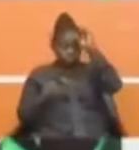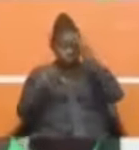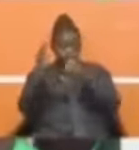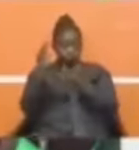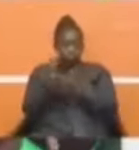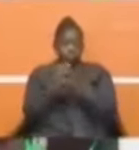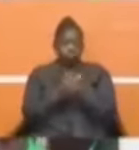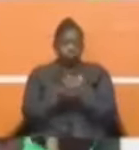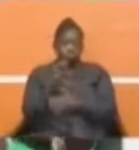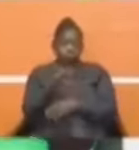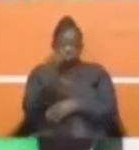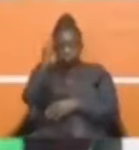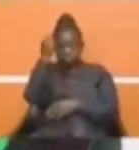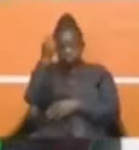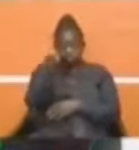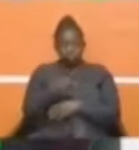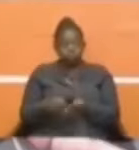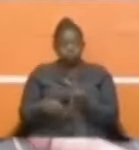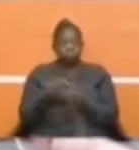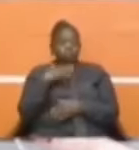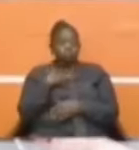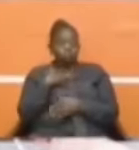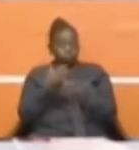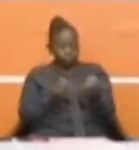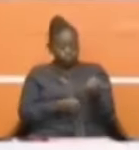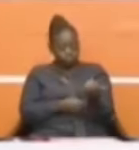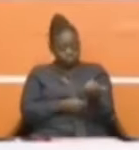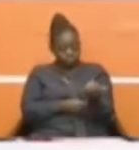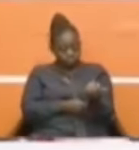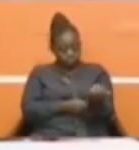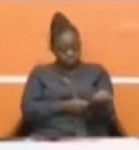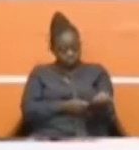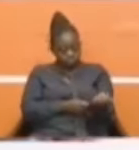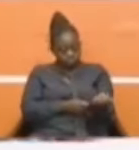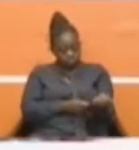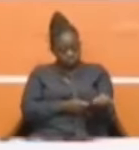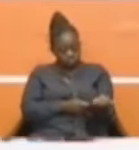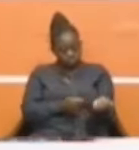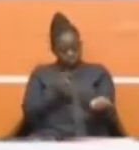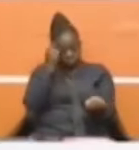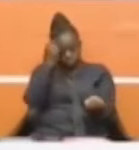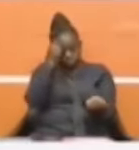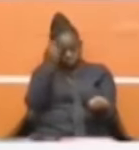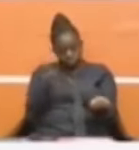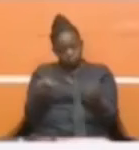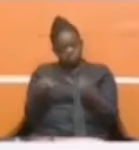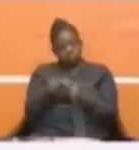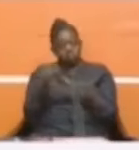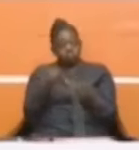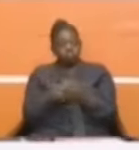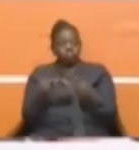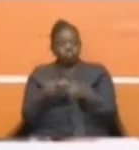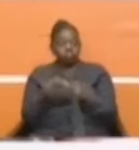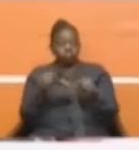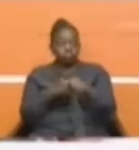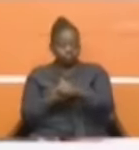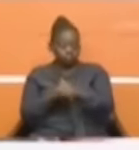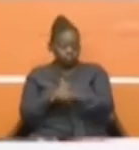kubanga kino gavumenti yetakawanira. Gavumenti yo ejja kwongera ssente n'obuwagizi bwonna obusoboka mu matendekero nga